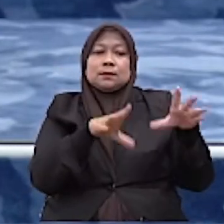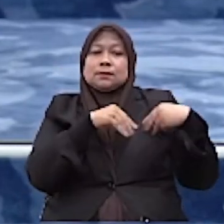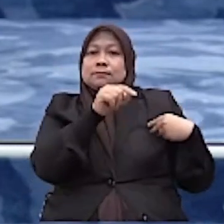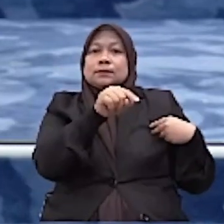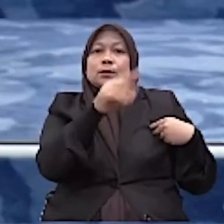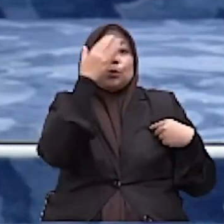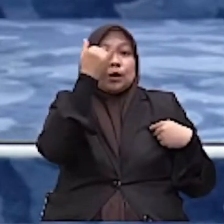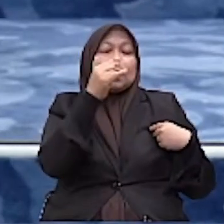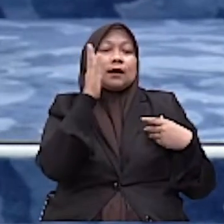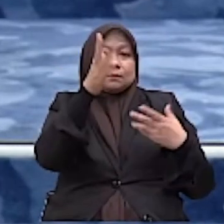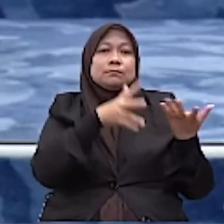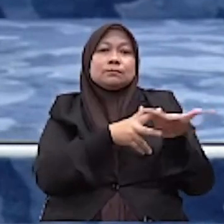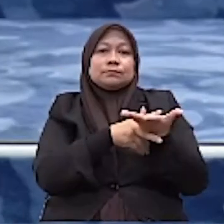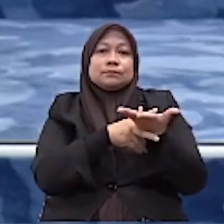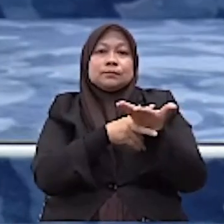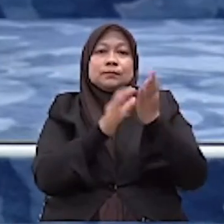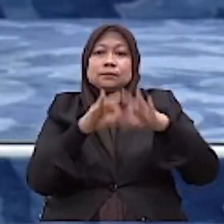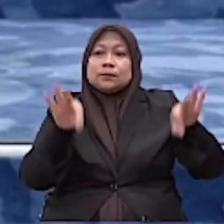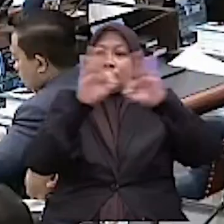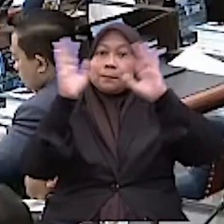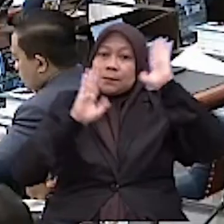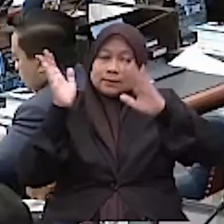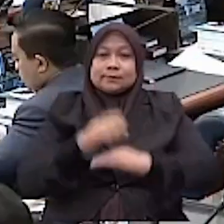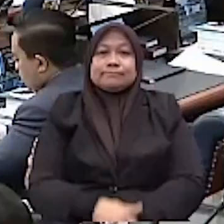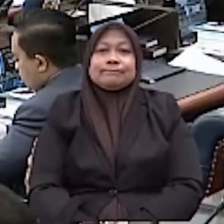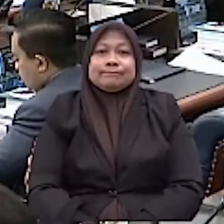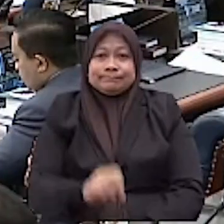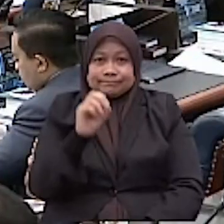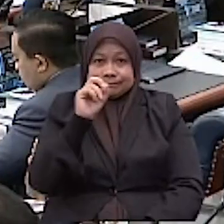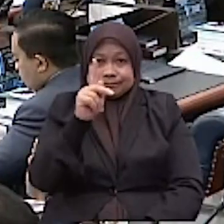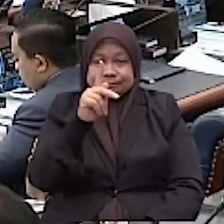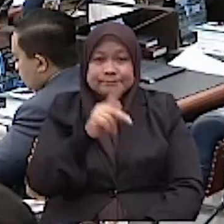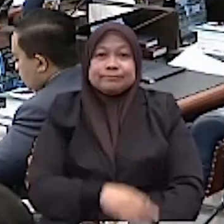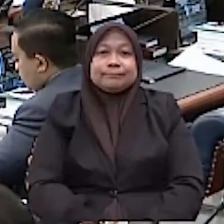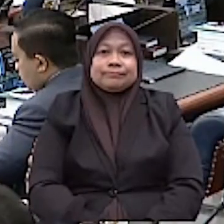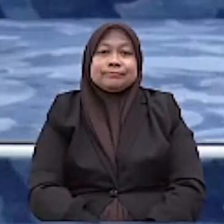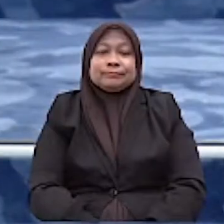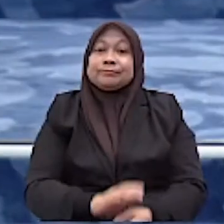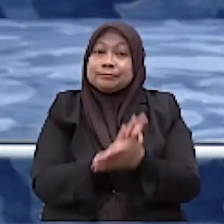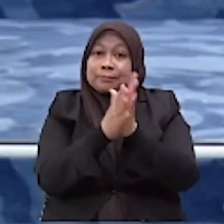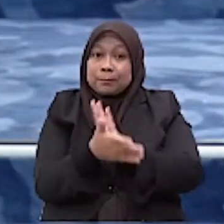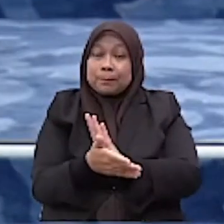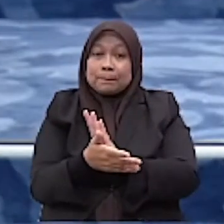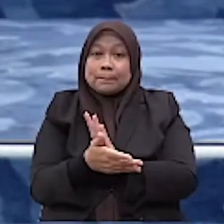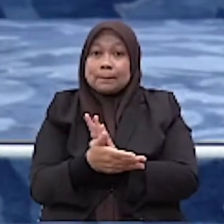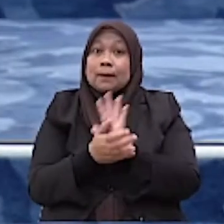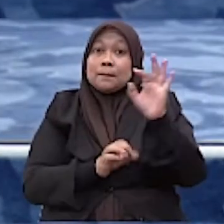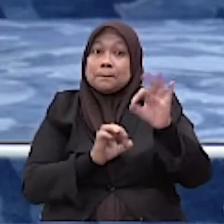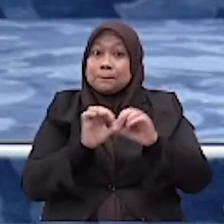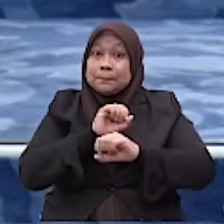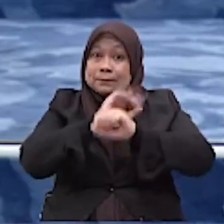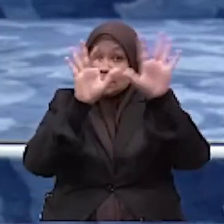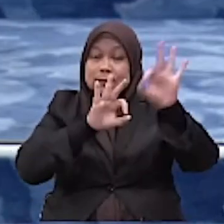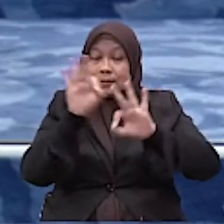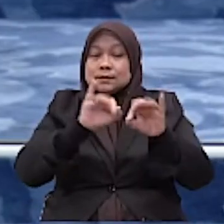ya Ini karena Ia menjelaskan kepentingan manusia baik jadi penjelasan saya